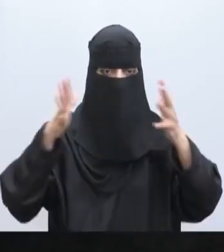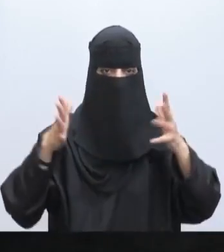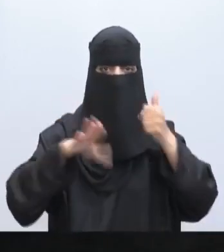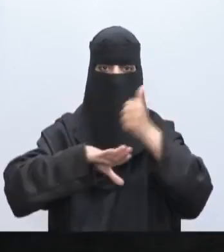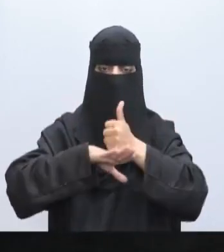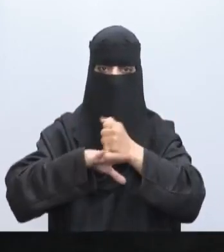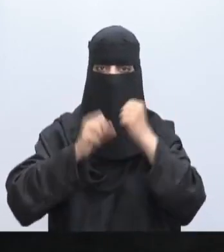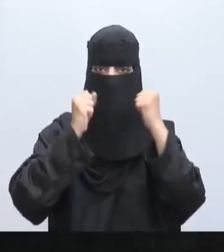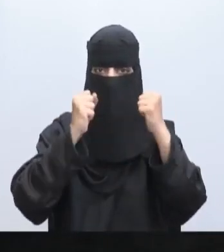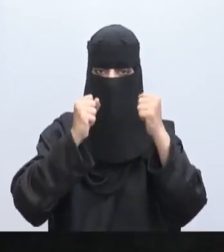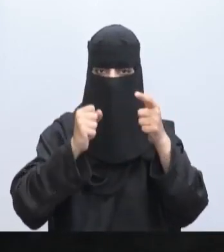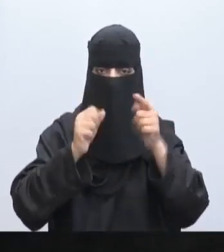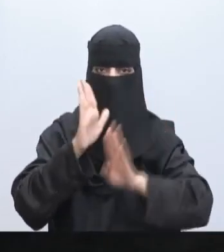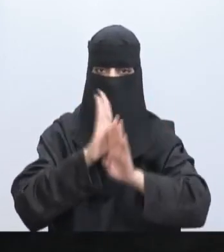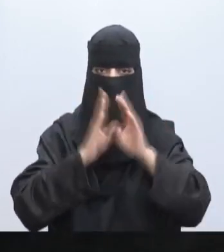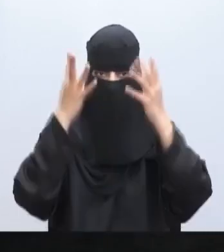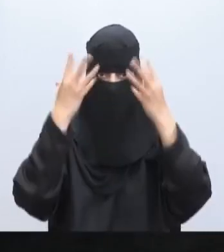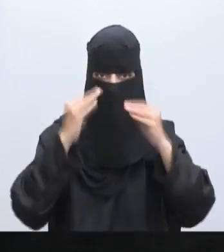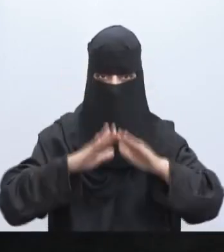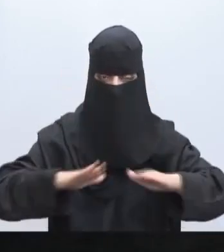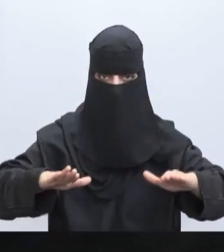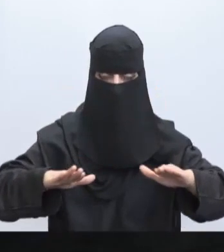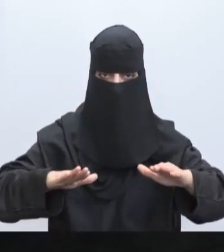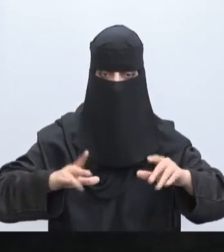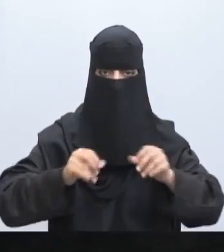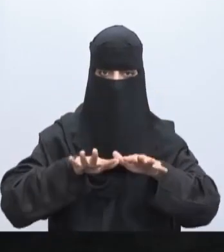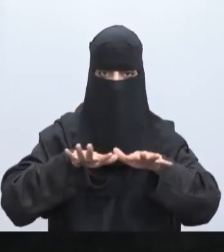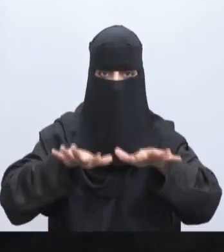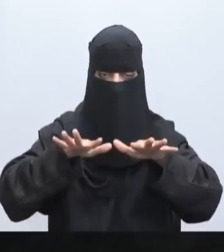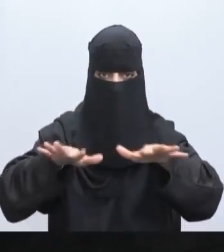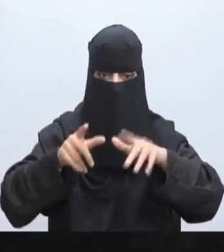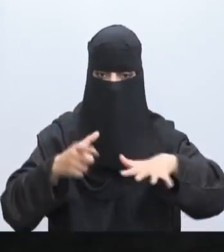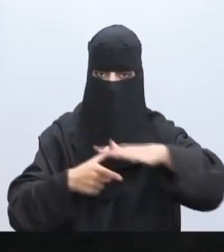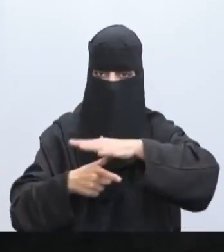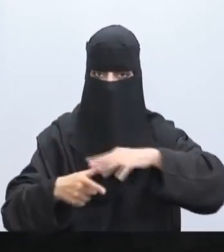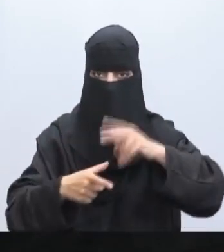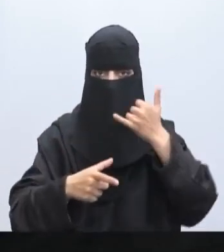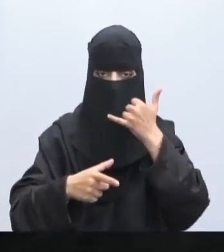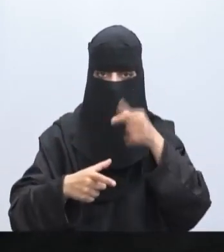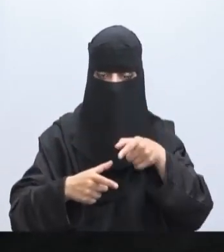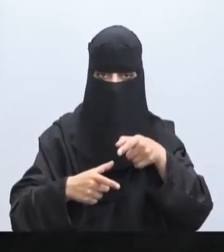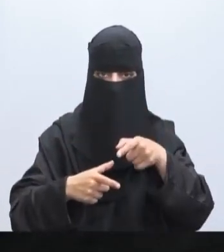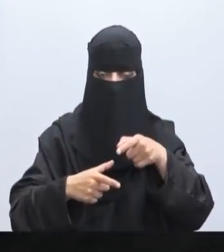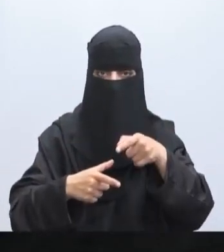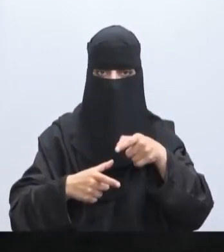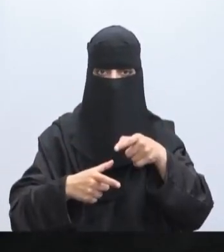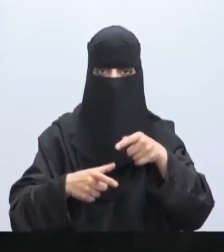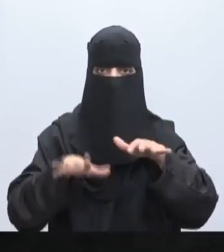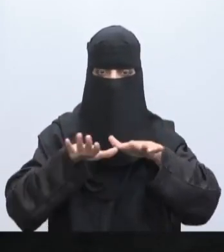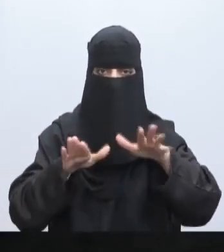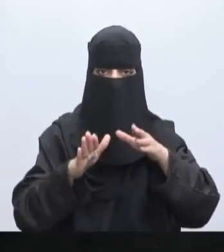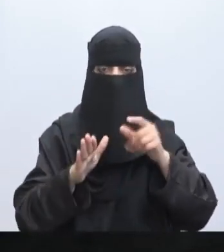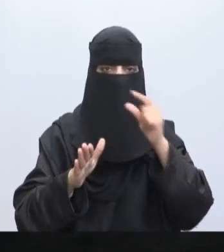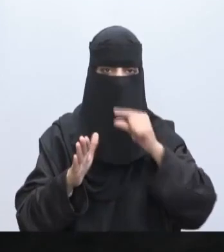اساسها قويم تحقيق الامن والاستقرار مد النفوذ على شبه الجزيره العربيه الا احسنتم نشر